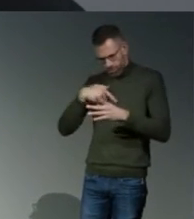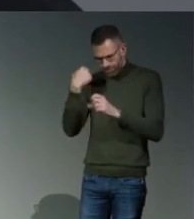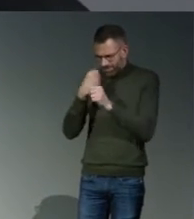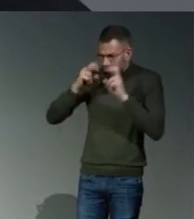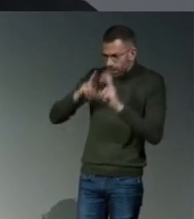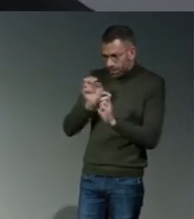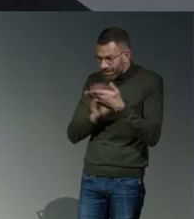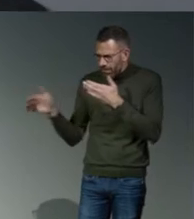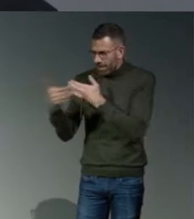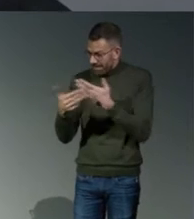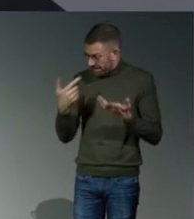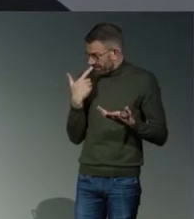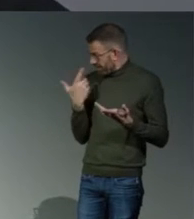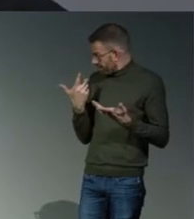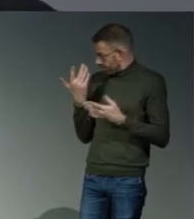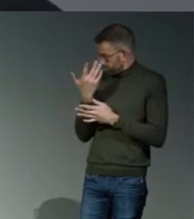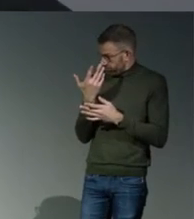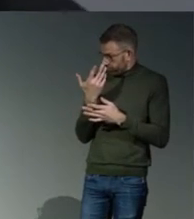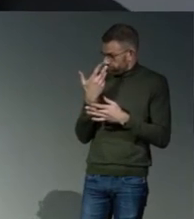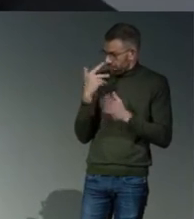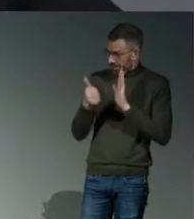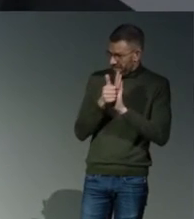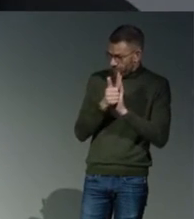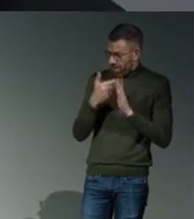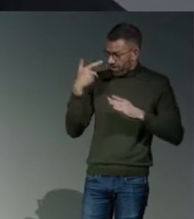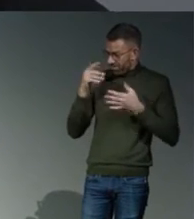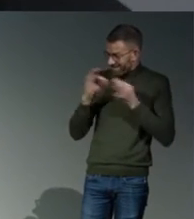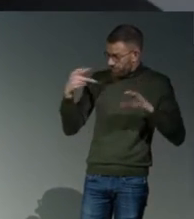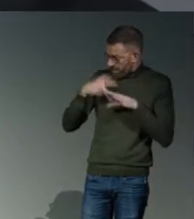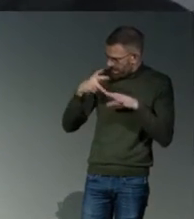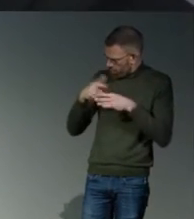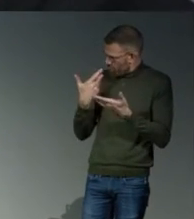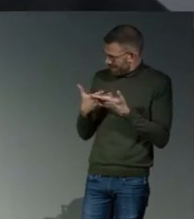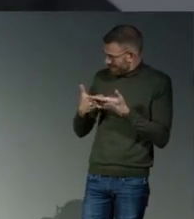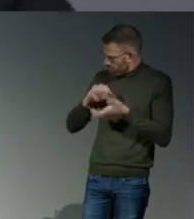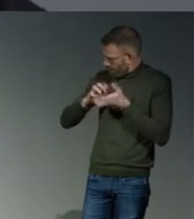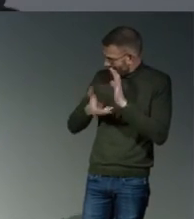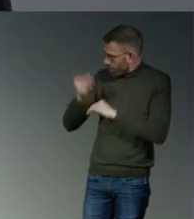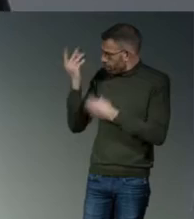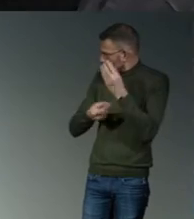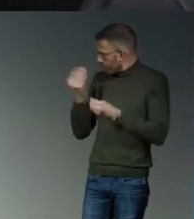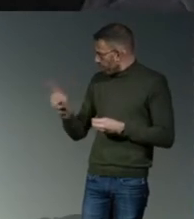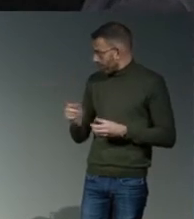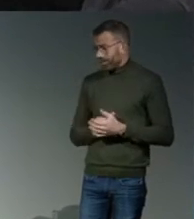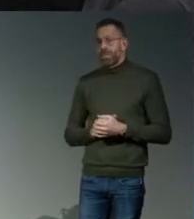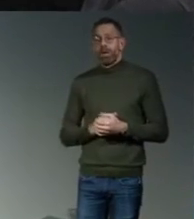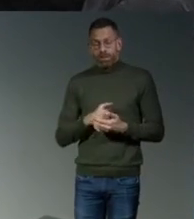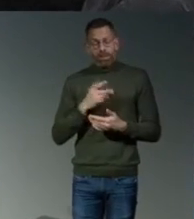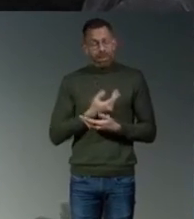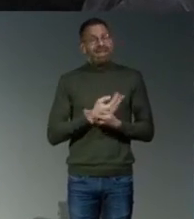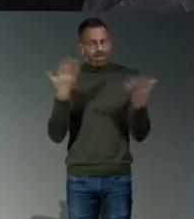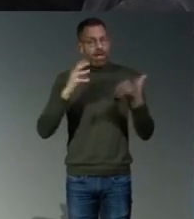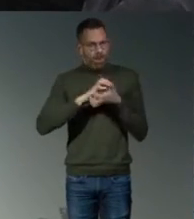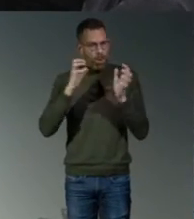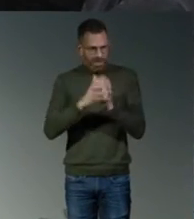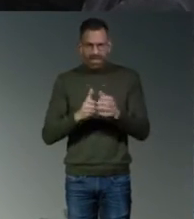c'est compliqué de trouver le personnage, la première note, le truc? Oui, c'est très compliqué. Et en fait, moi, ça faisait